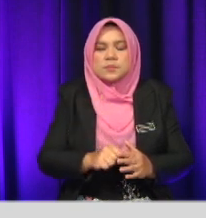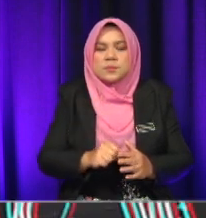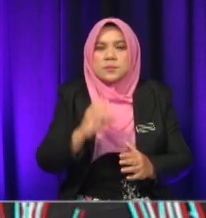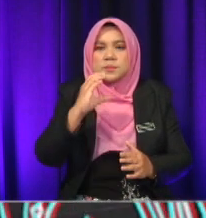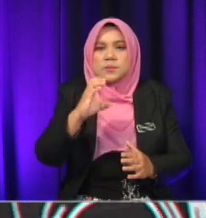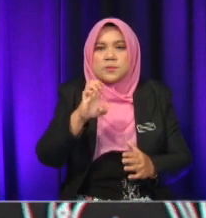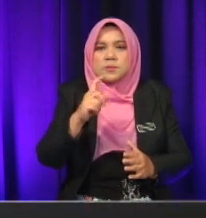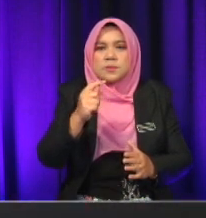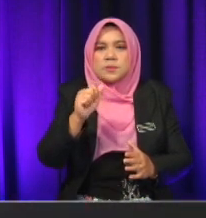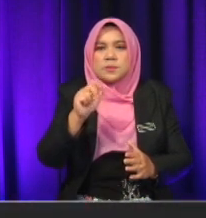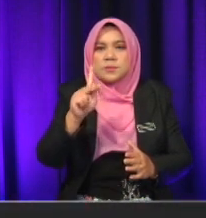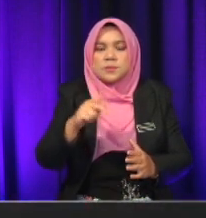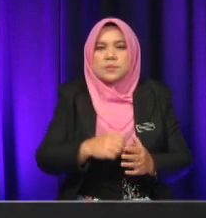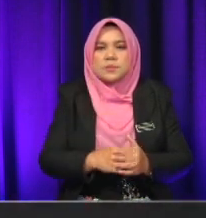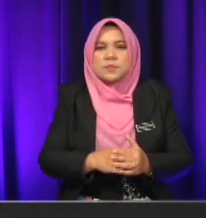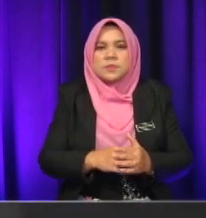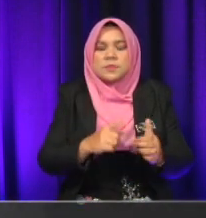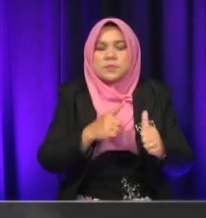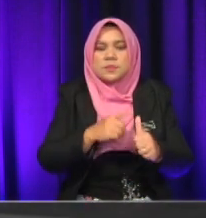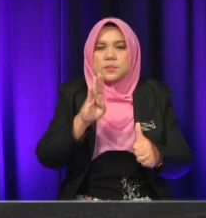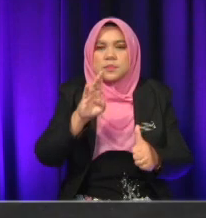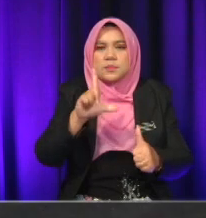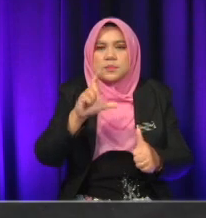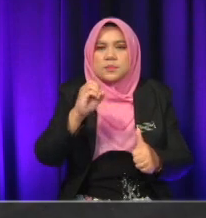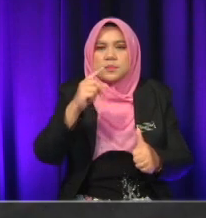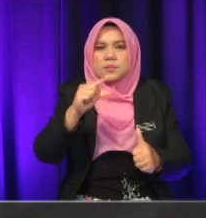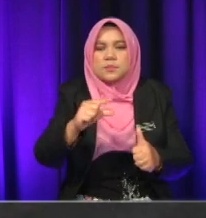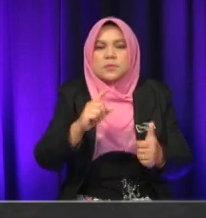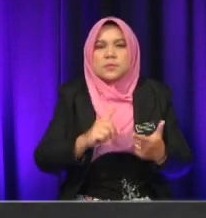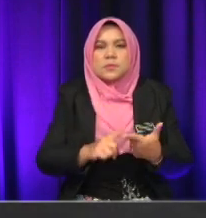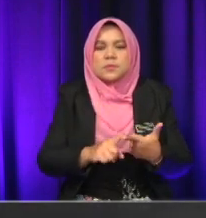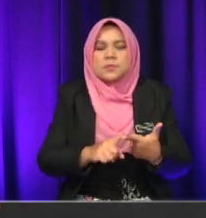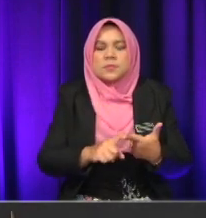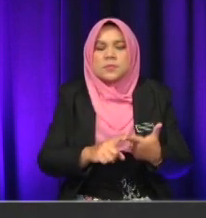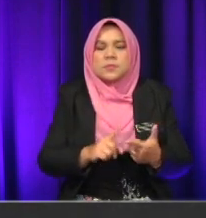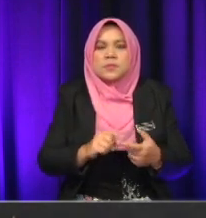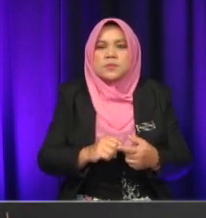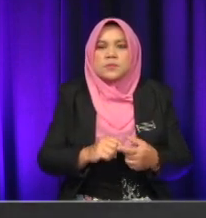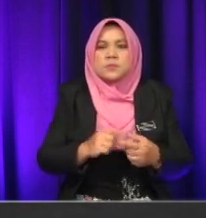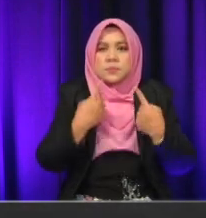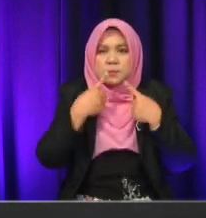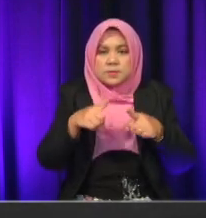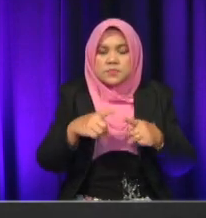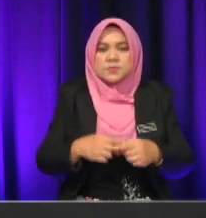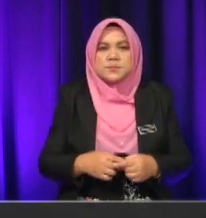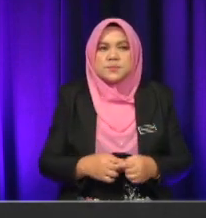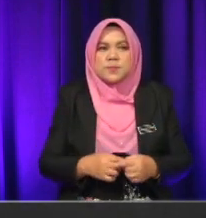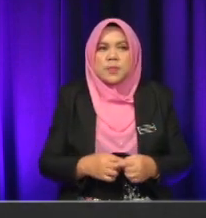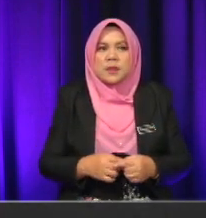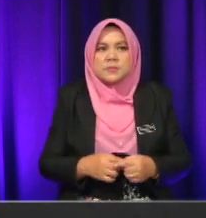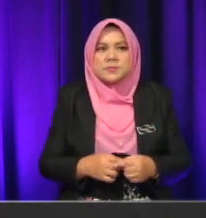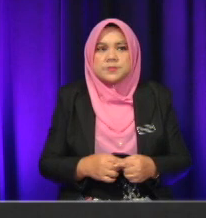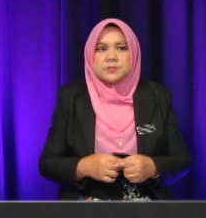Satu blog, dua katalog, tiga brosur, empat Instagram. Baiklah, Cikgu. Kalau tengok di sini,